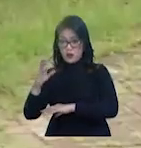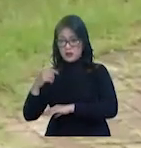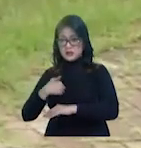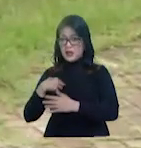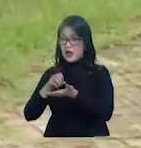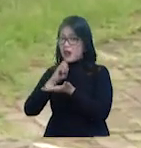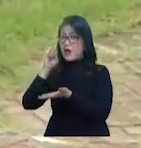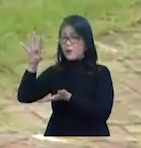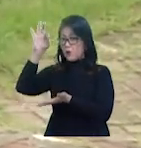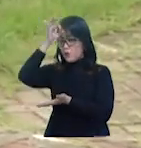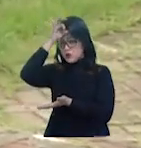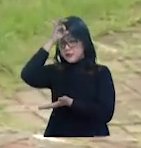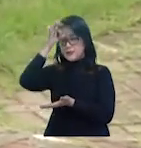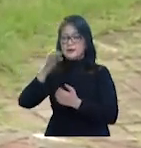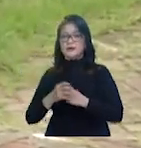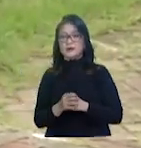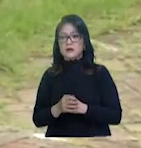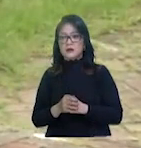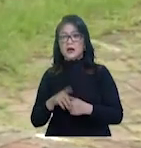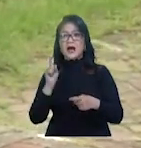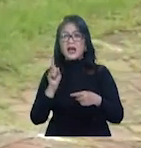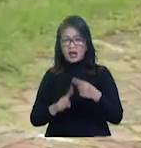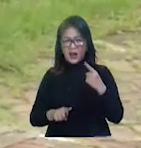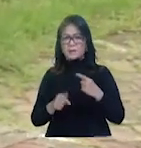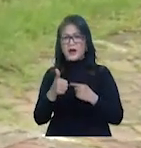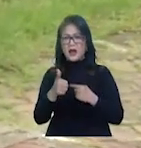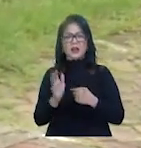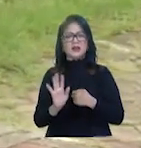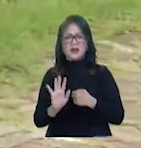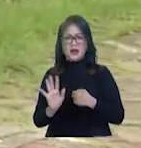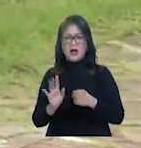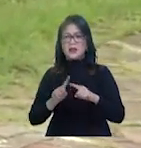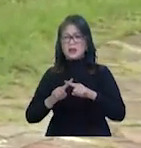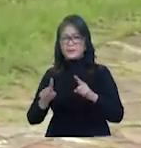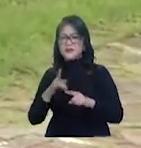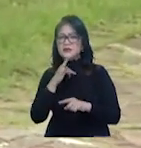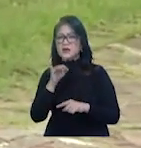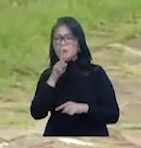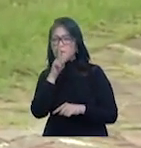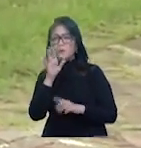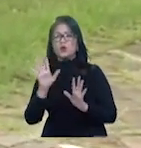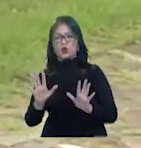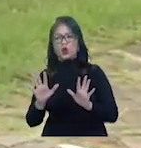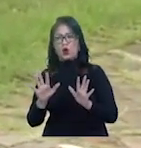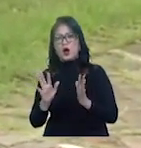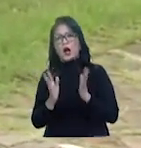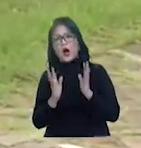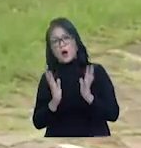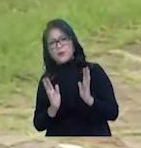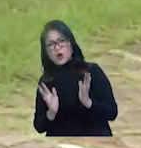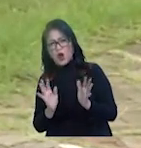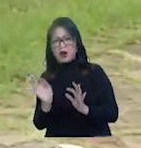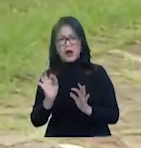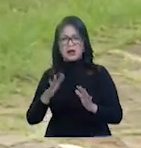Kenal baik sih enggak, tapi saya kenal dia, karena dia nih orangnya tertutup. Gitu. Cuman kalau dia pergi kemana gitu saya suka